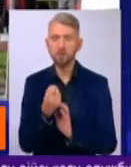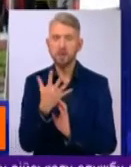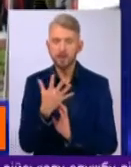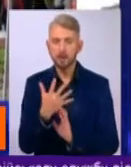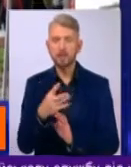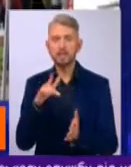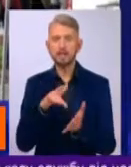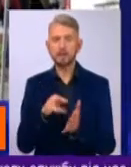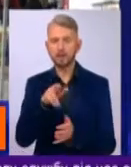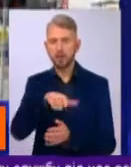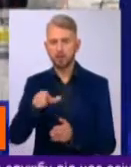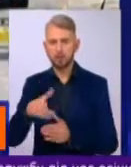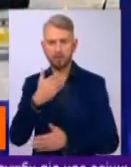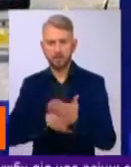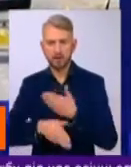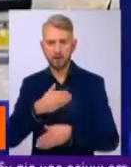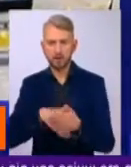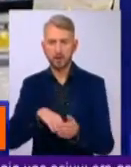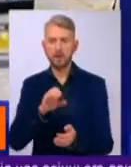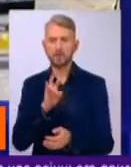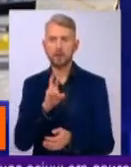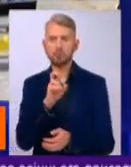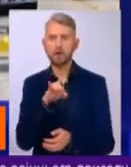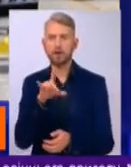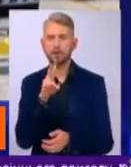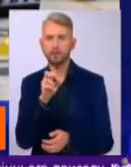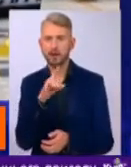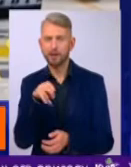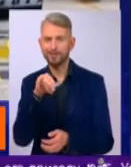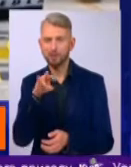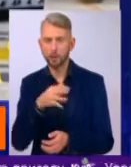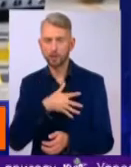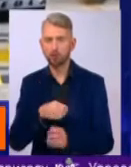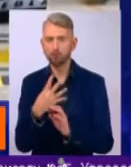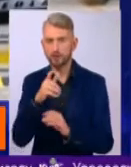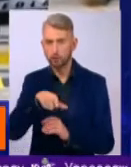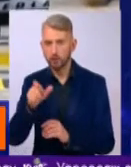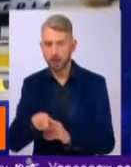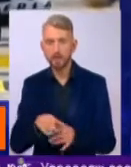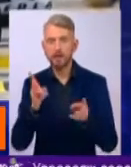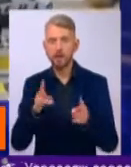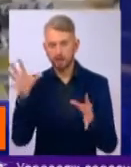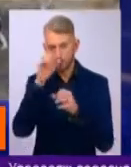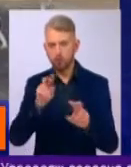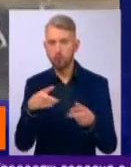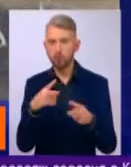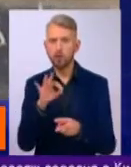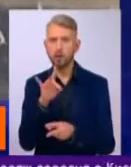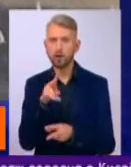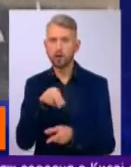центр для людей з обмеженими можливостями в Сан-Бернардіно. Загинуло 14 людей. Трагедія в нічному клубі «Орландо» в